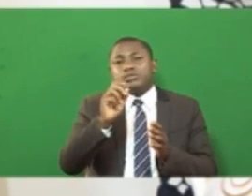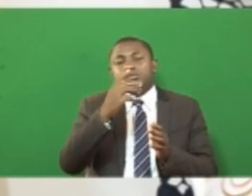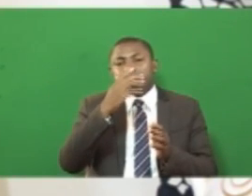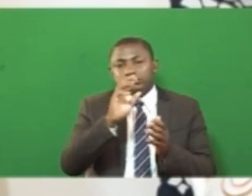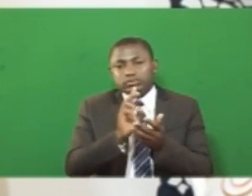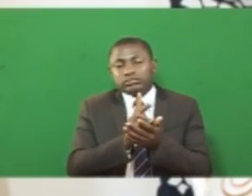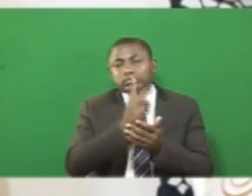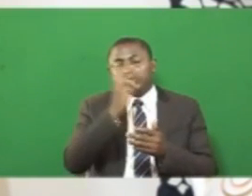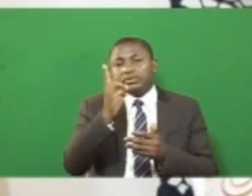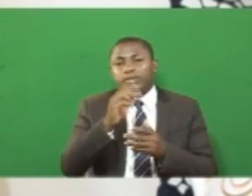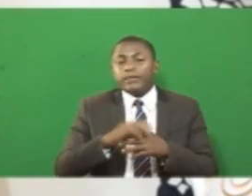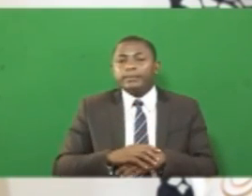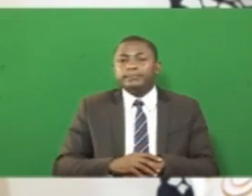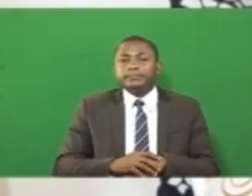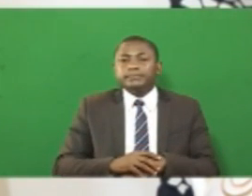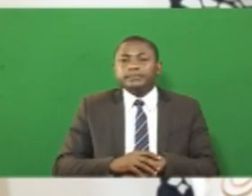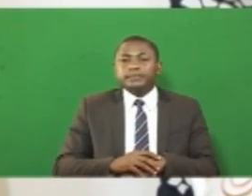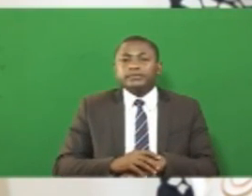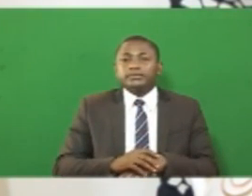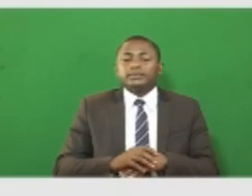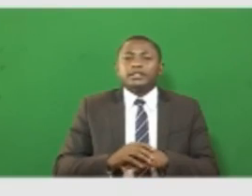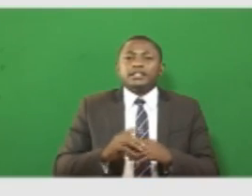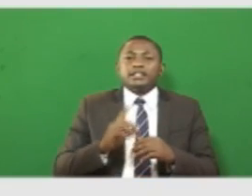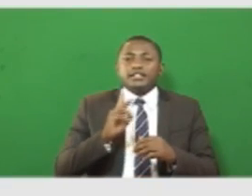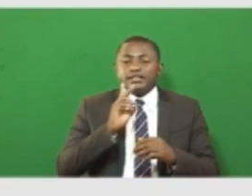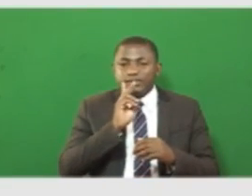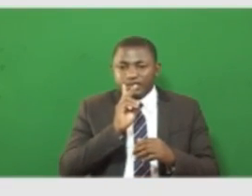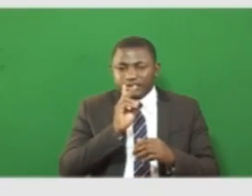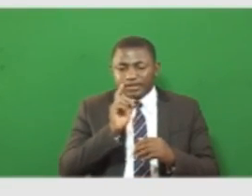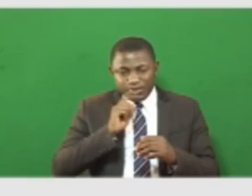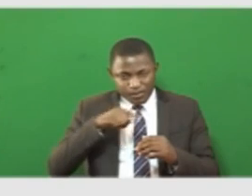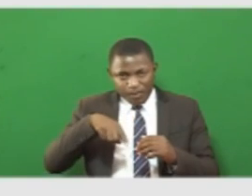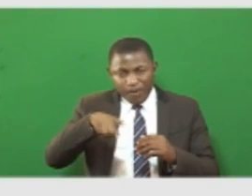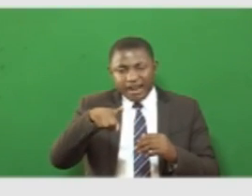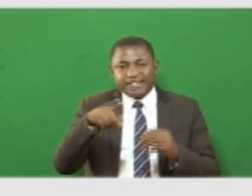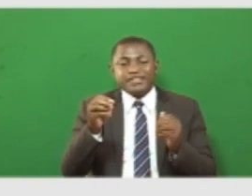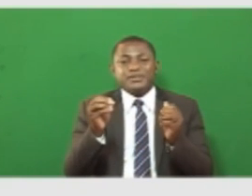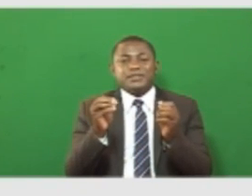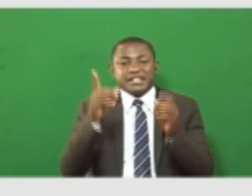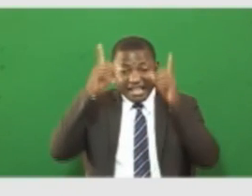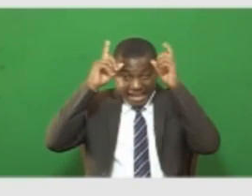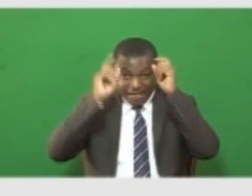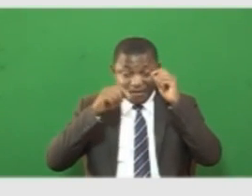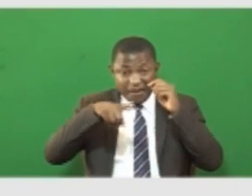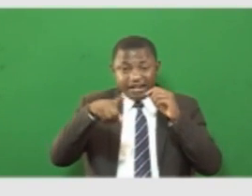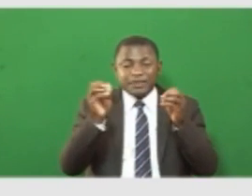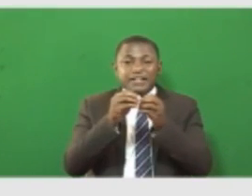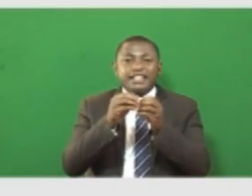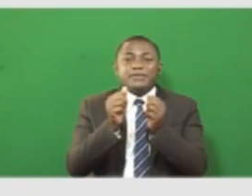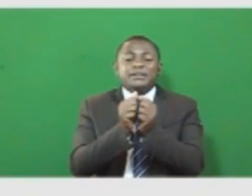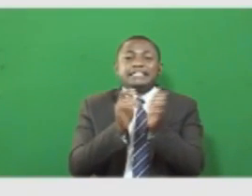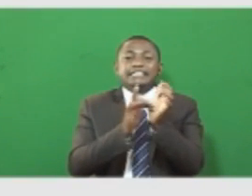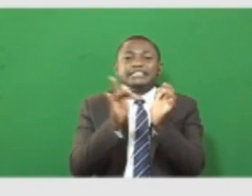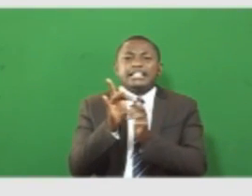9 to 12. Akaenda naye Jerusalema akamuisa pachiruvi chetemberi akati